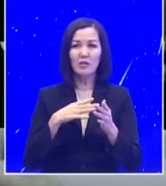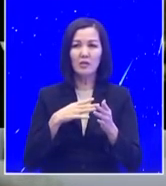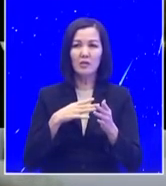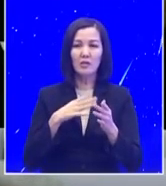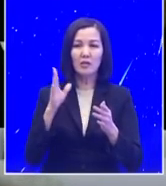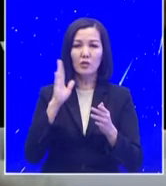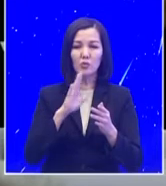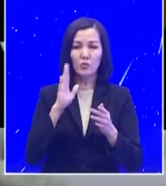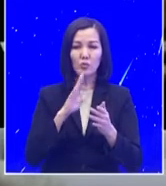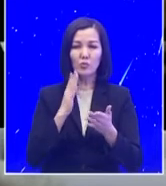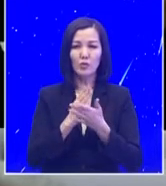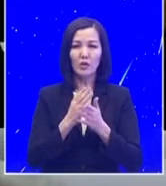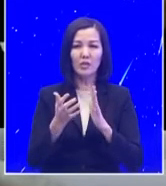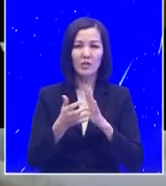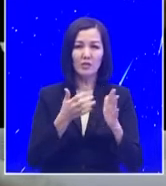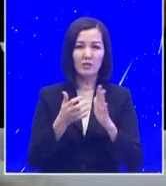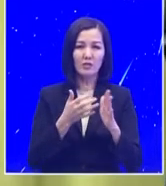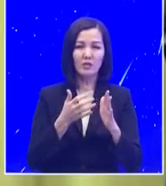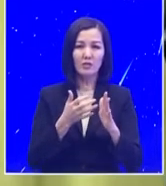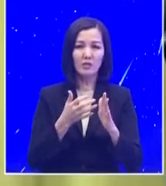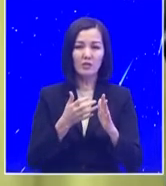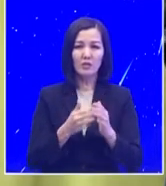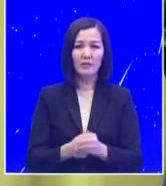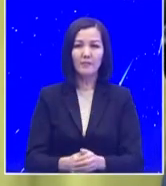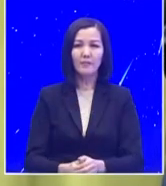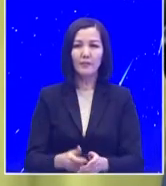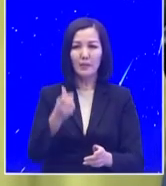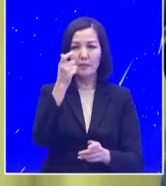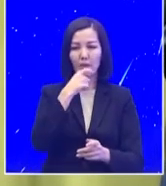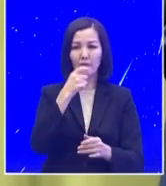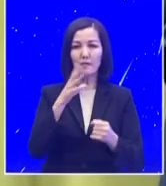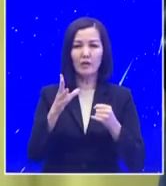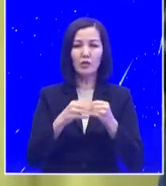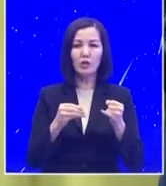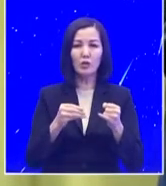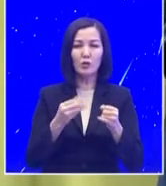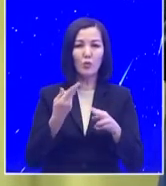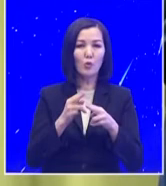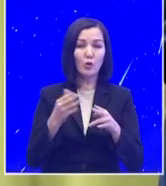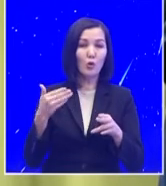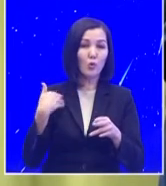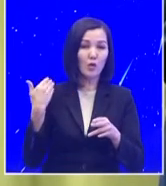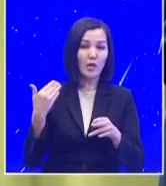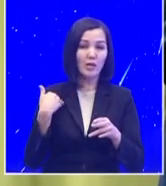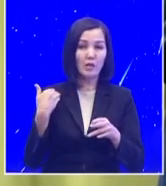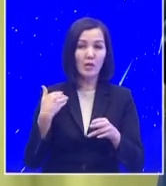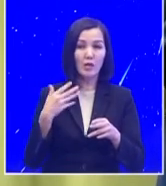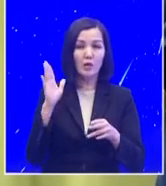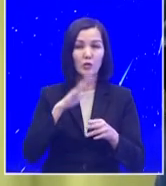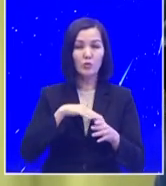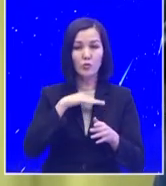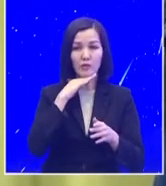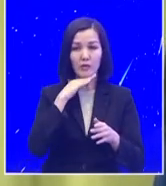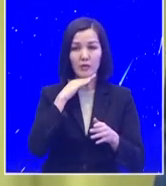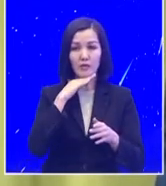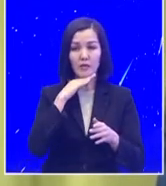суғаратын болып кеттік. Су тиімсіз пайдаланылады. Панфиловтың жері құнарлы жер, бірақ су жетісіп тұр бізде. Бірақ